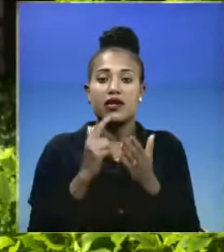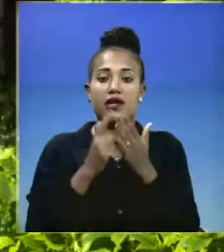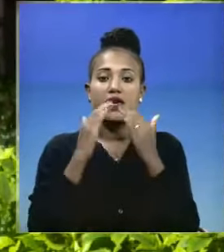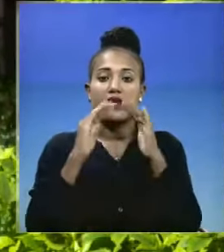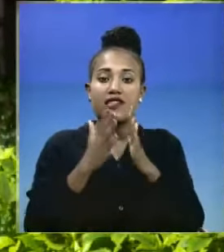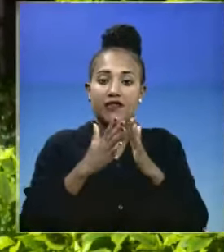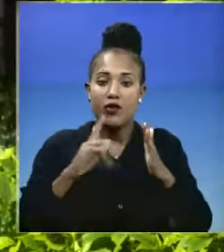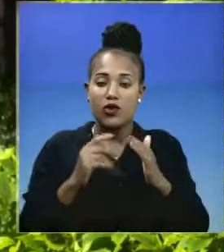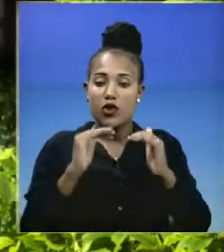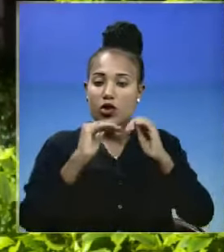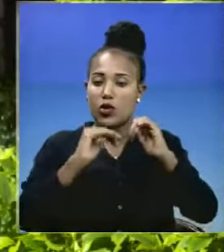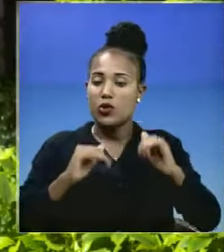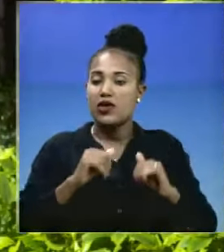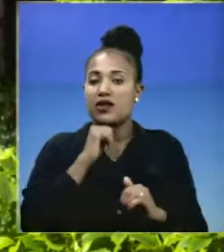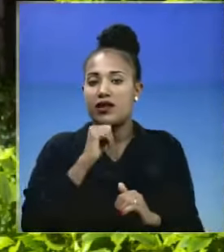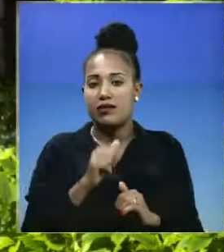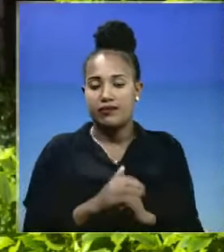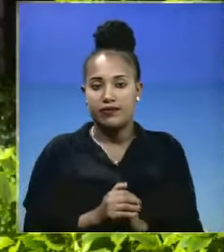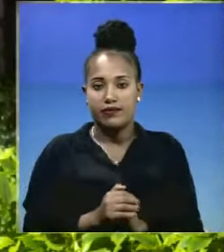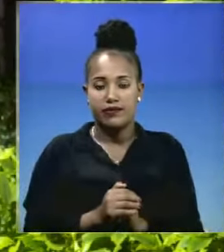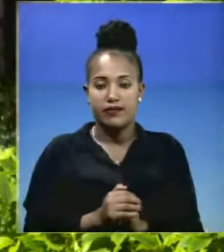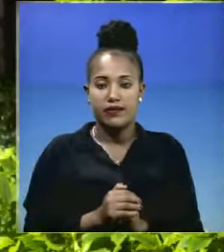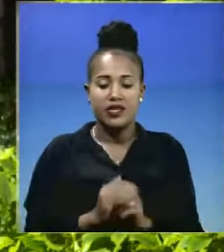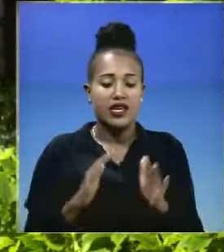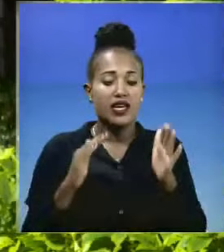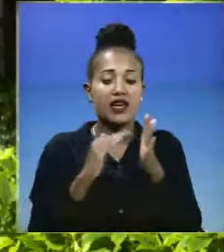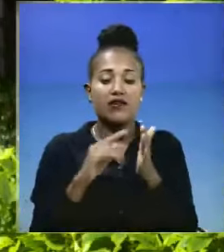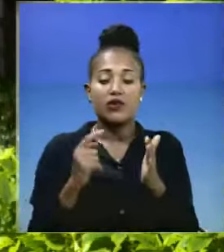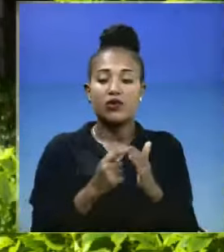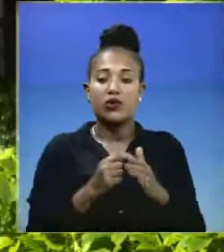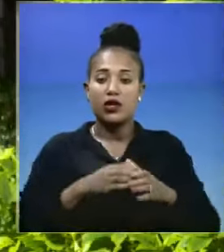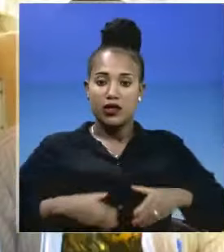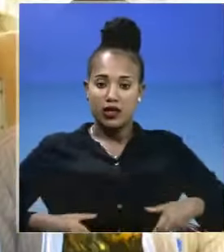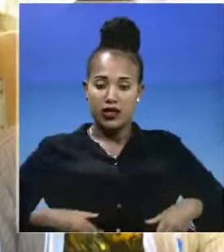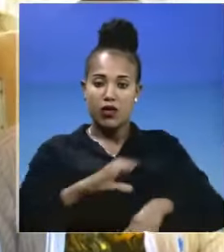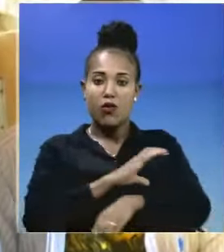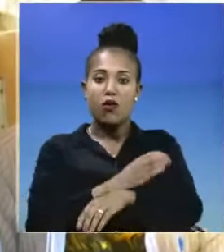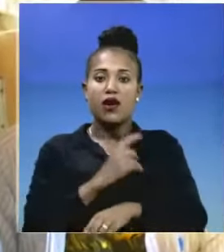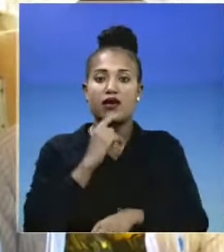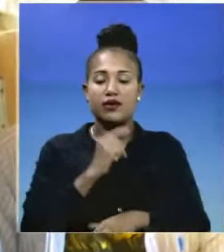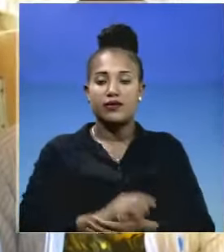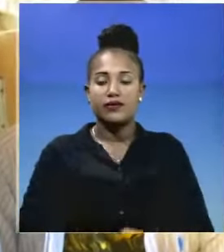ያን ያህል ሰፊ የሆነ ልዩነት የለም። እንቅፋት የሆነው የታጠቀው ኃይል ነው።